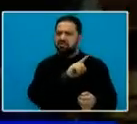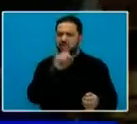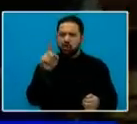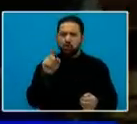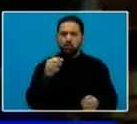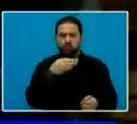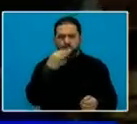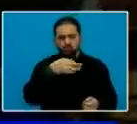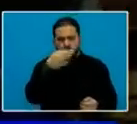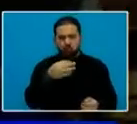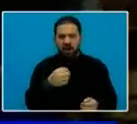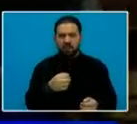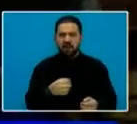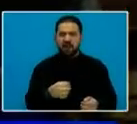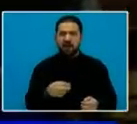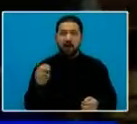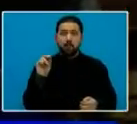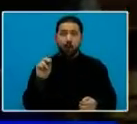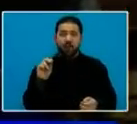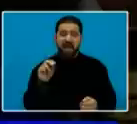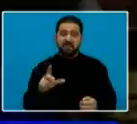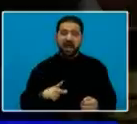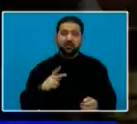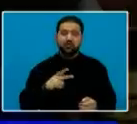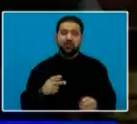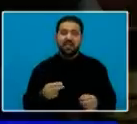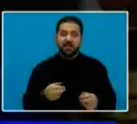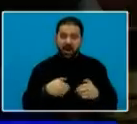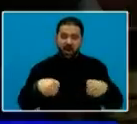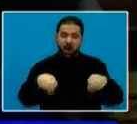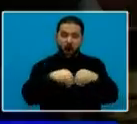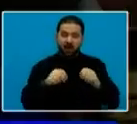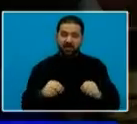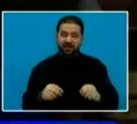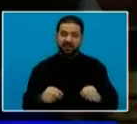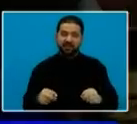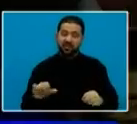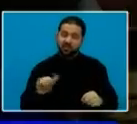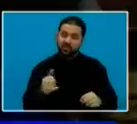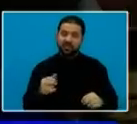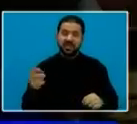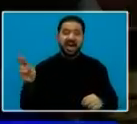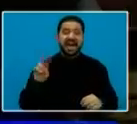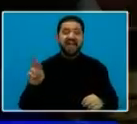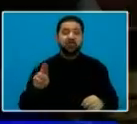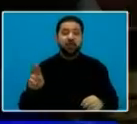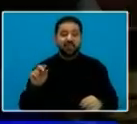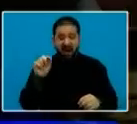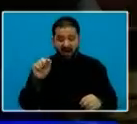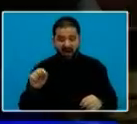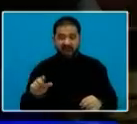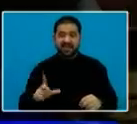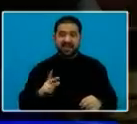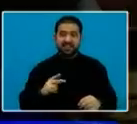să nu recunoaștem, de fapt, că problema suntem noi și rezolvarea e la noi. Pentru creștinul de